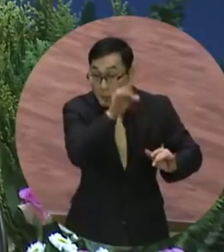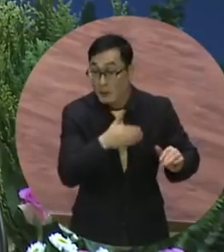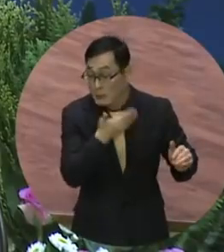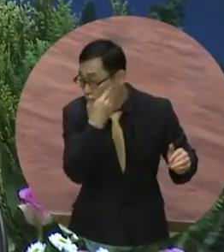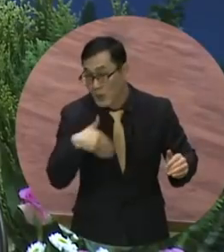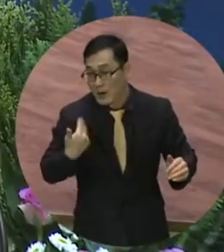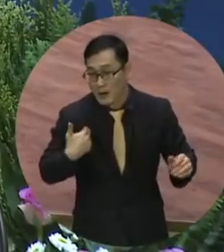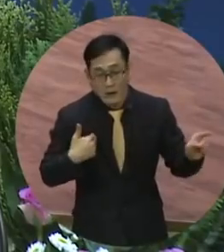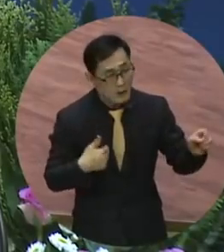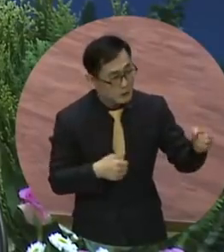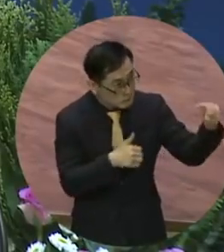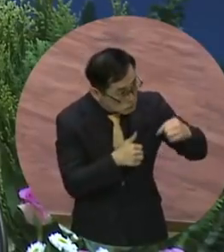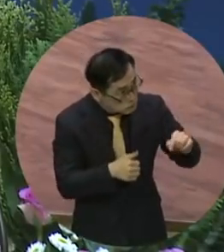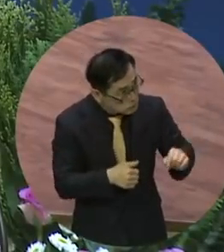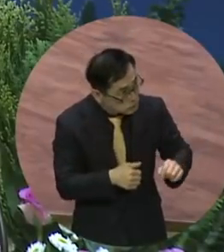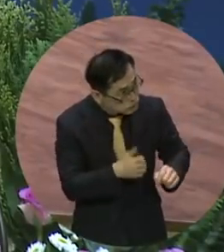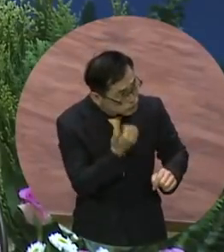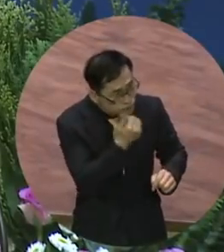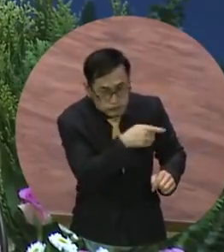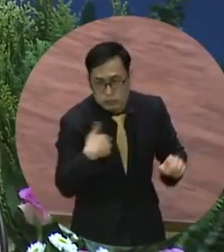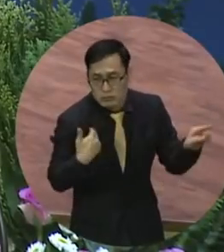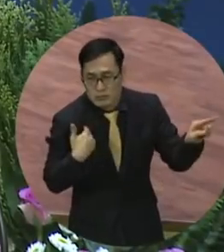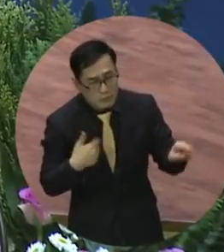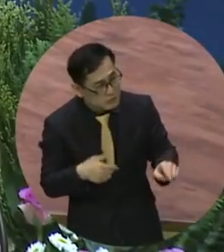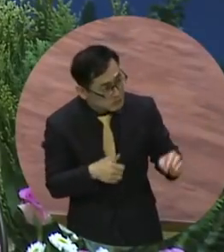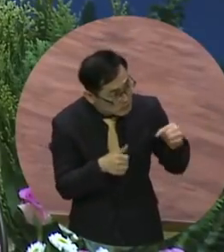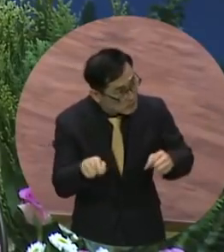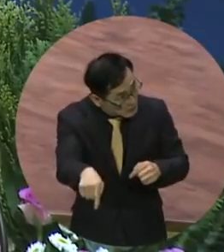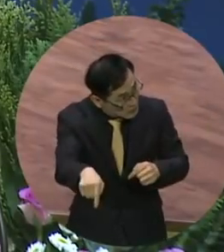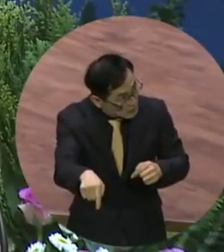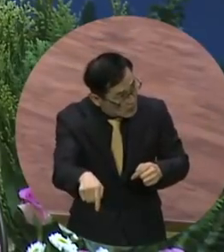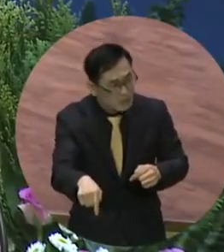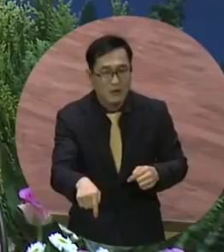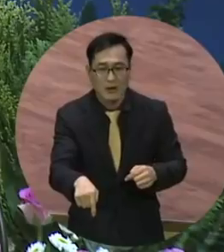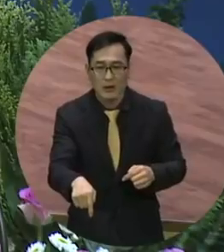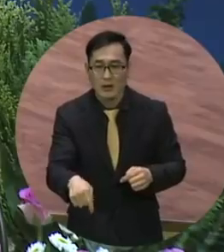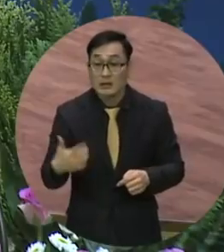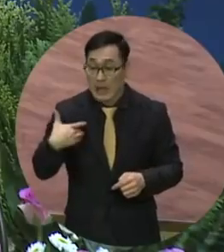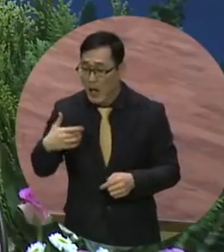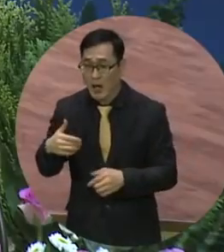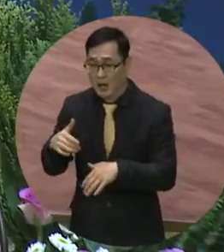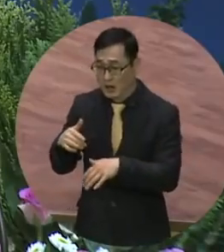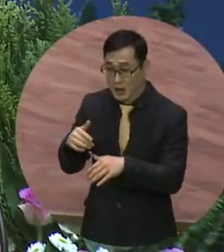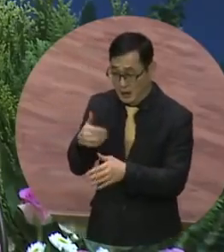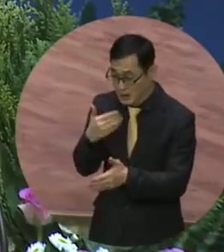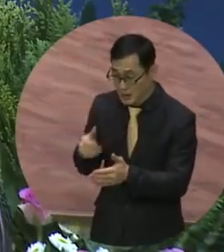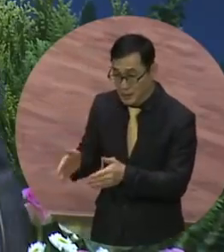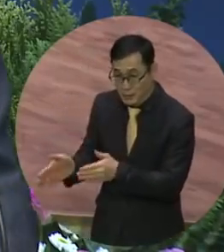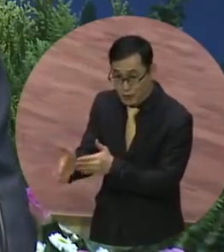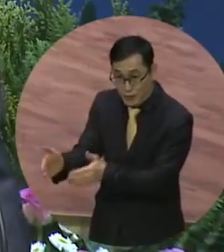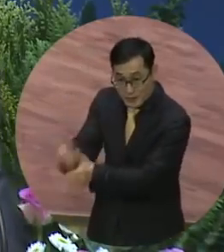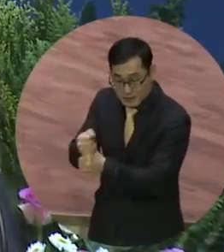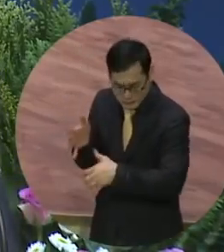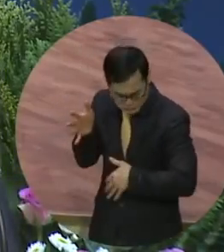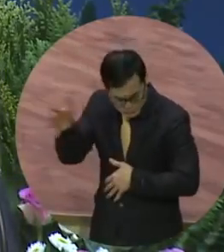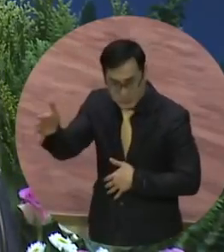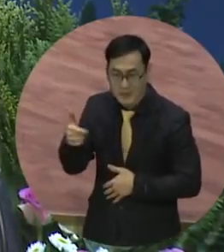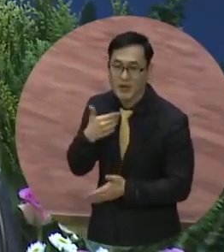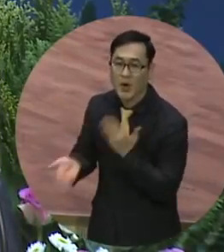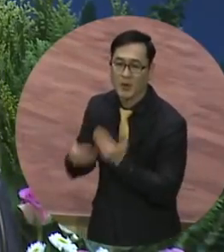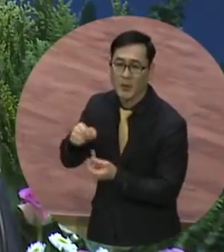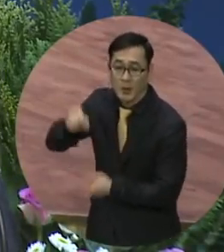오른편 안 던져봤겠어요? 왼편에 안 던져봤겠어요? 고기 잡으려고 동서남북 다 던져봤겠지. 근데 예수님이 또